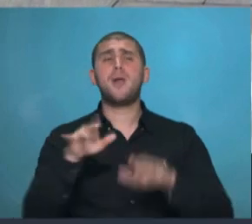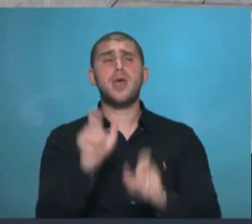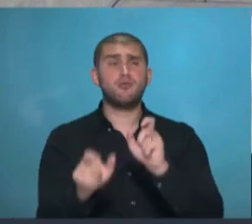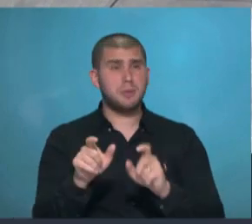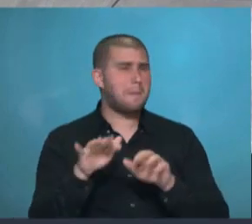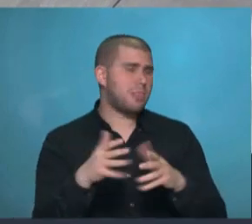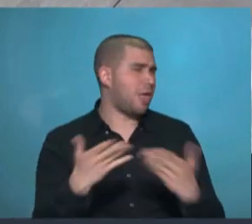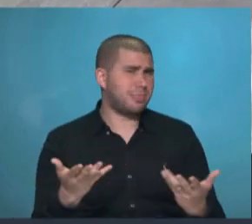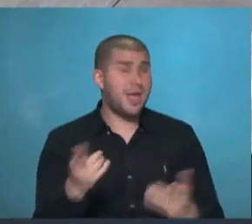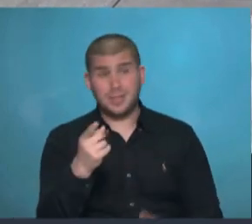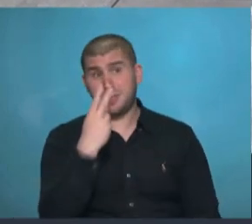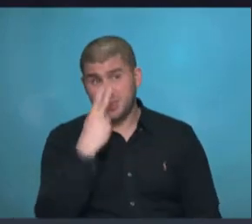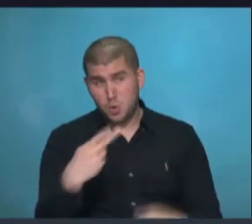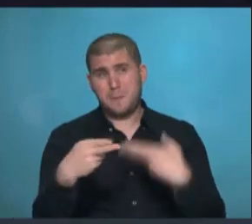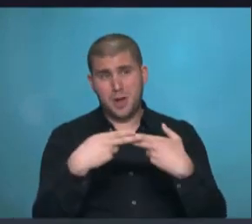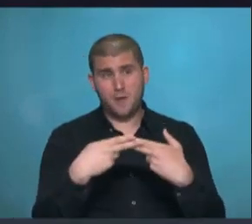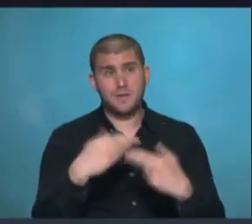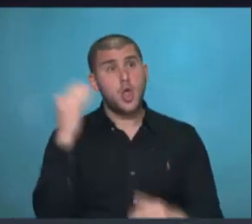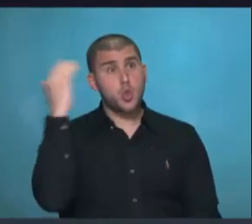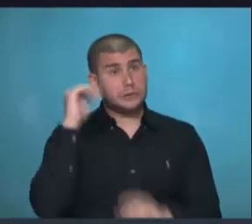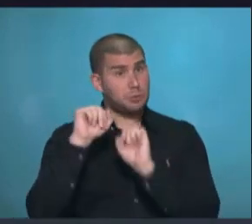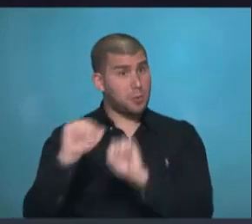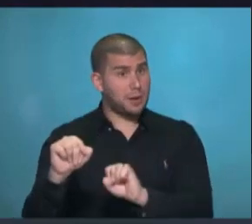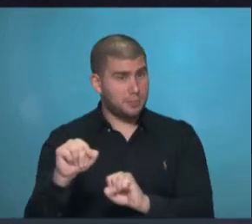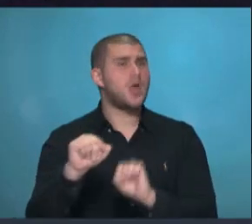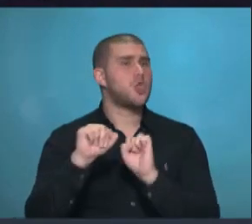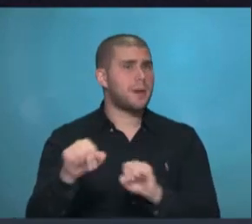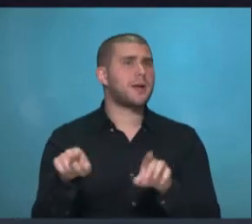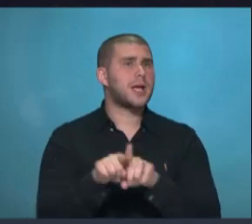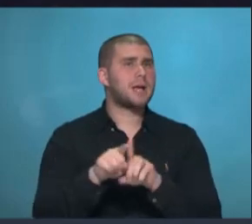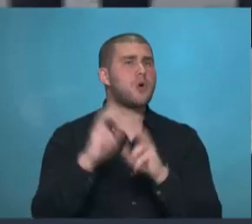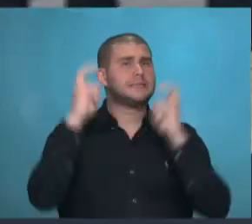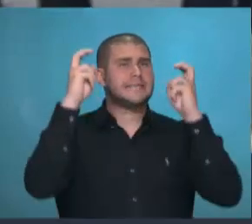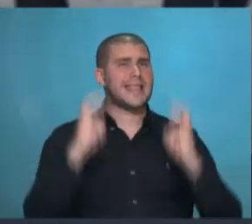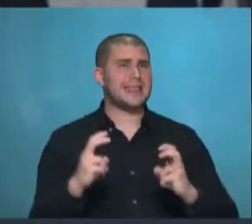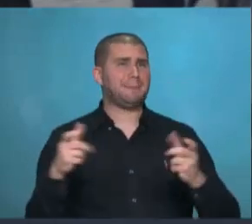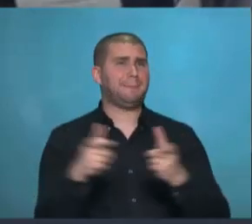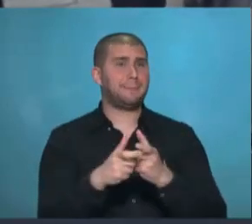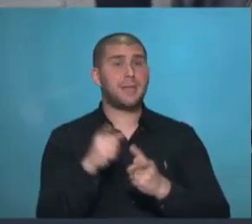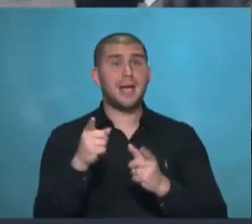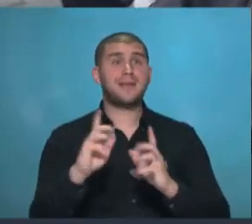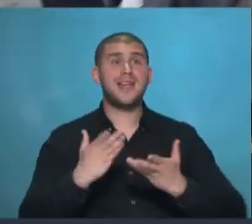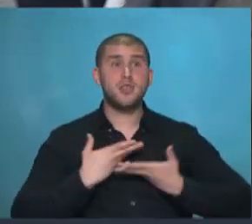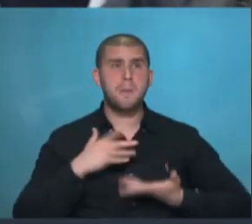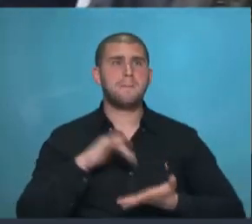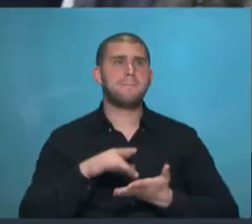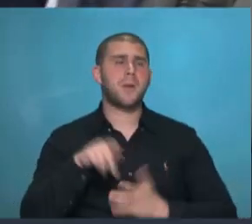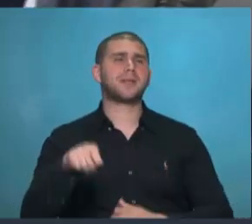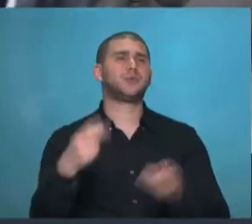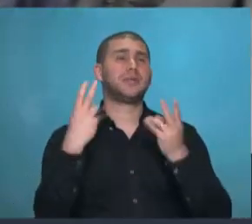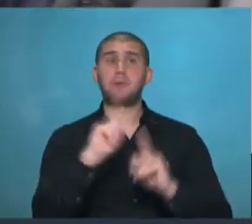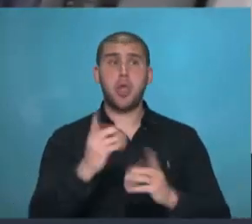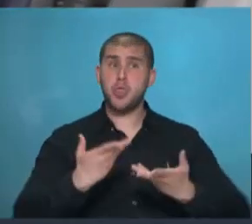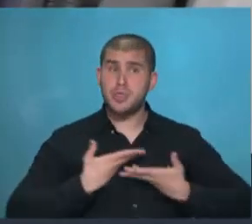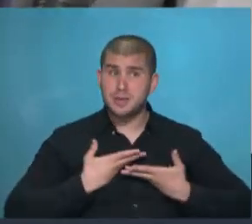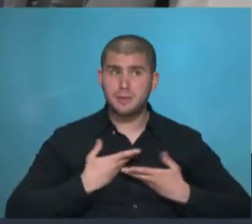אין, נו. אתם תקף תראו. נדרוזי מאחוריו. מאחוריו וכמו סיירת צנחנים. רק אם יתנו לי מקום בכנסת. אם לא